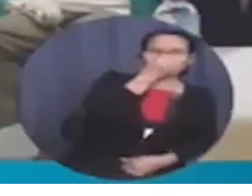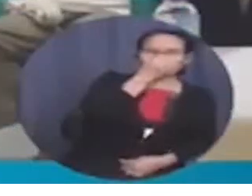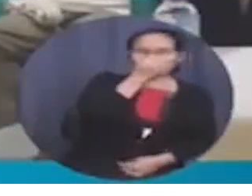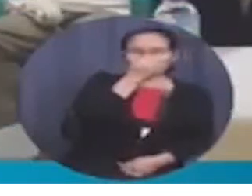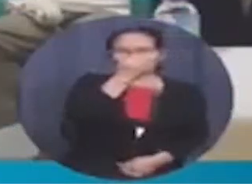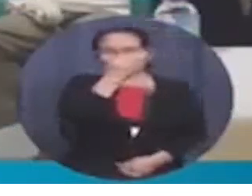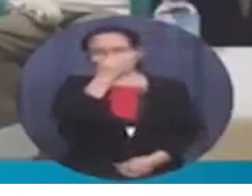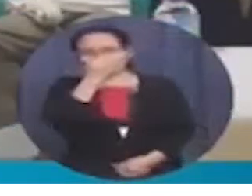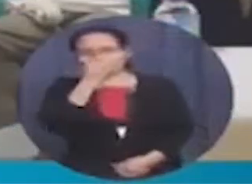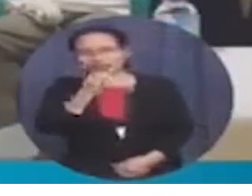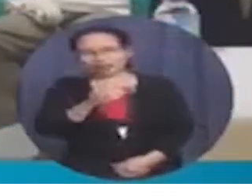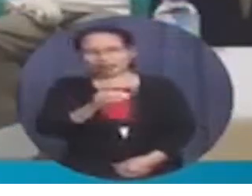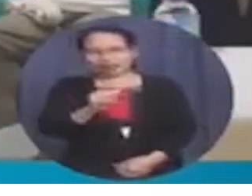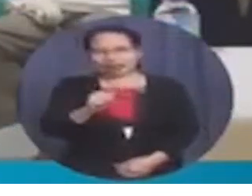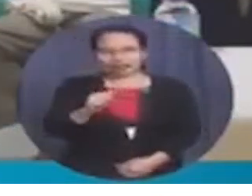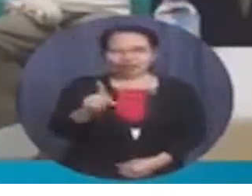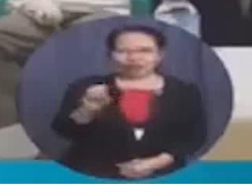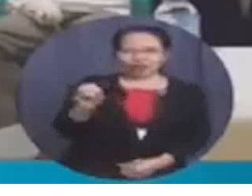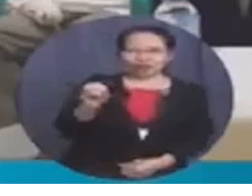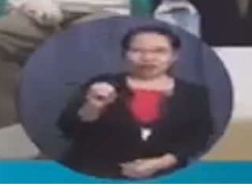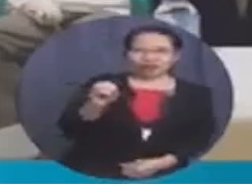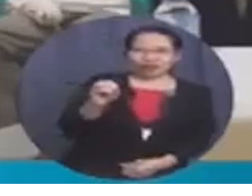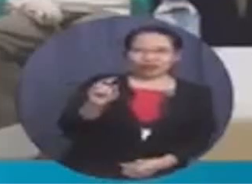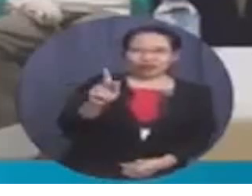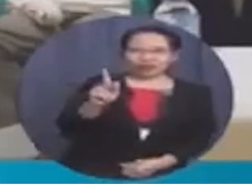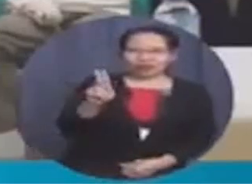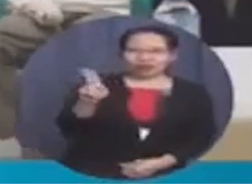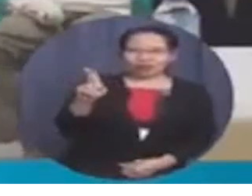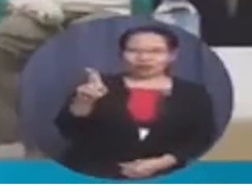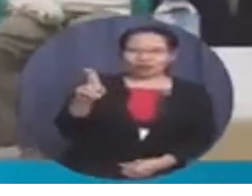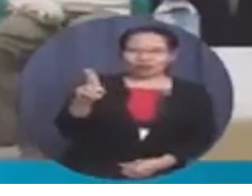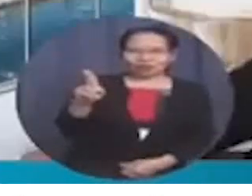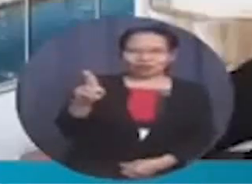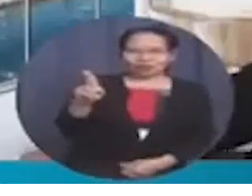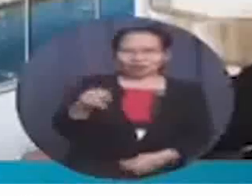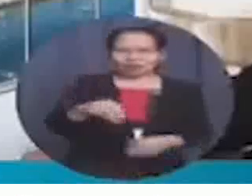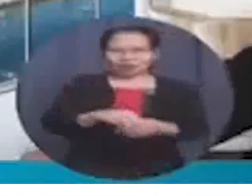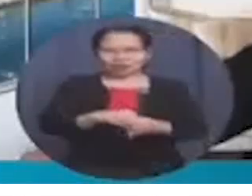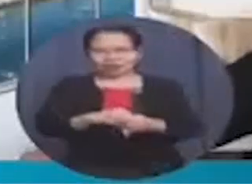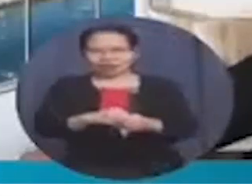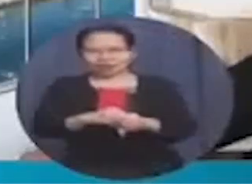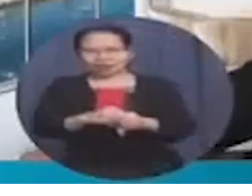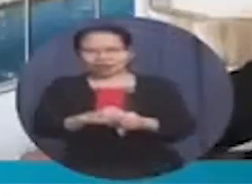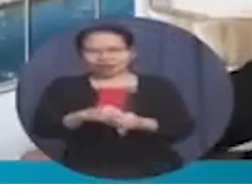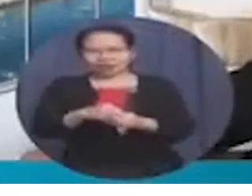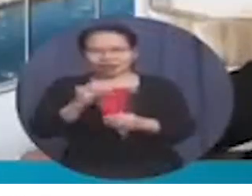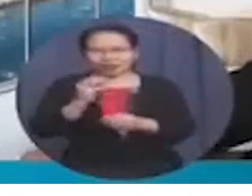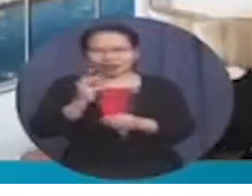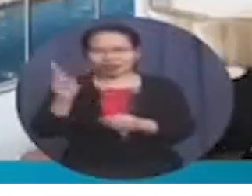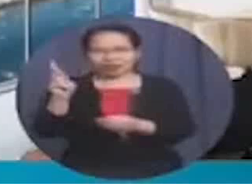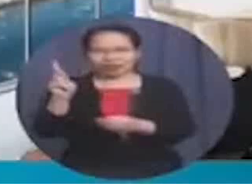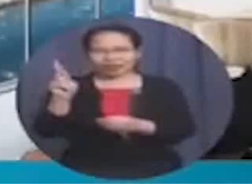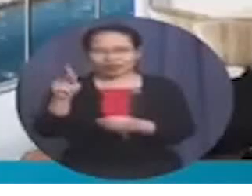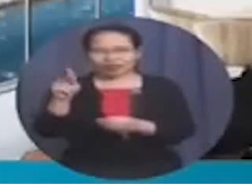Eh, si Atoy ko, ang apelido ko eh. Eh, si Kuli Desma ang pangalan ko. Eh, pag nagkatuluyan, magiging si Mrs. Kuko.